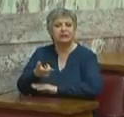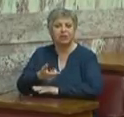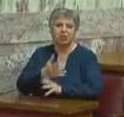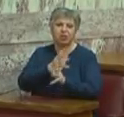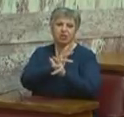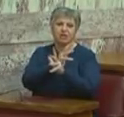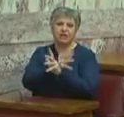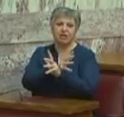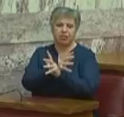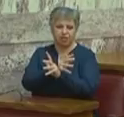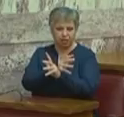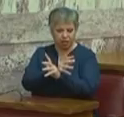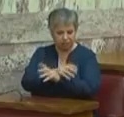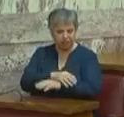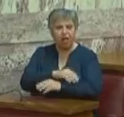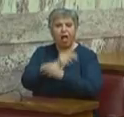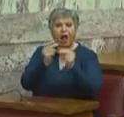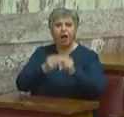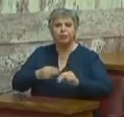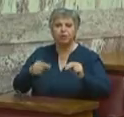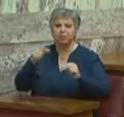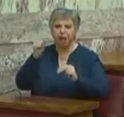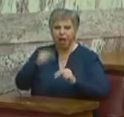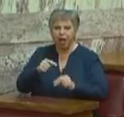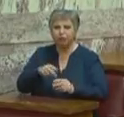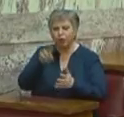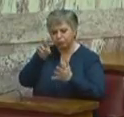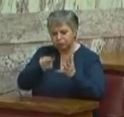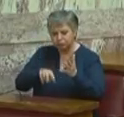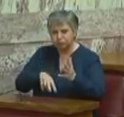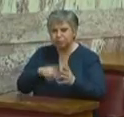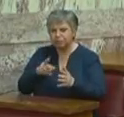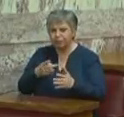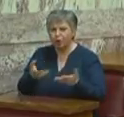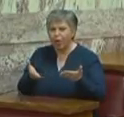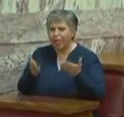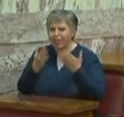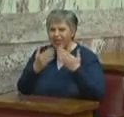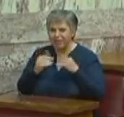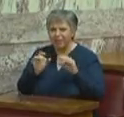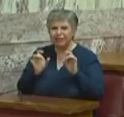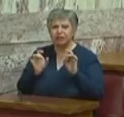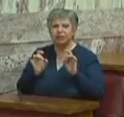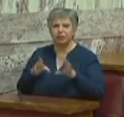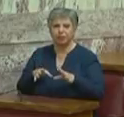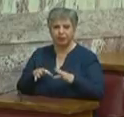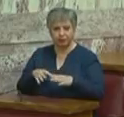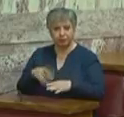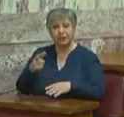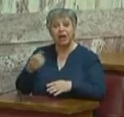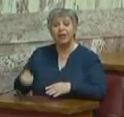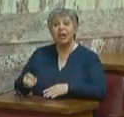που παρέπεψαν την υπόθεση Νοβάρτης. Δηλαδή η Νέα Δημοκρατία λέει ότι ο Υπουργός